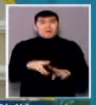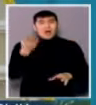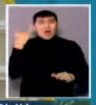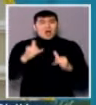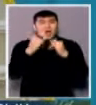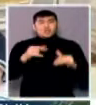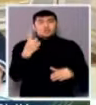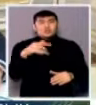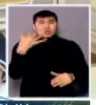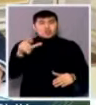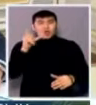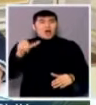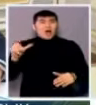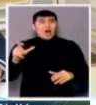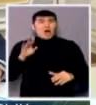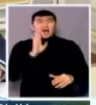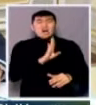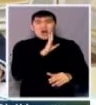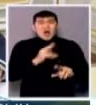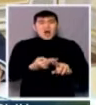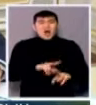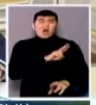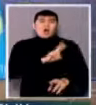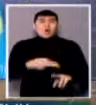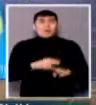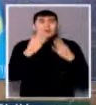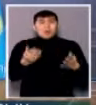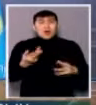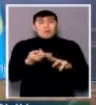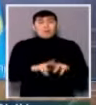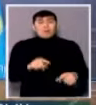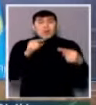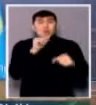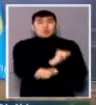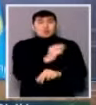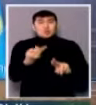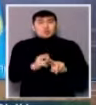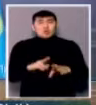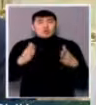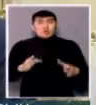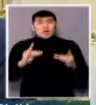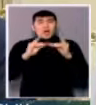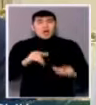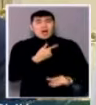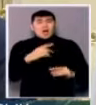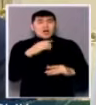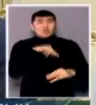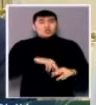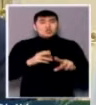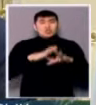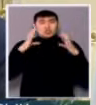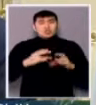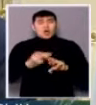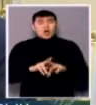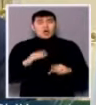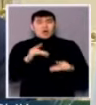елімізде 150-ден астам ана көз жұмған. Бұған жол бермеу керек деген президент реанимациялық бөлімдерді арттыруға тапсырма берді. Оның